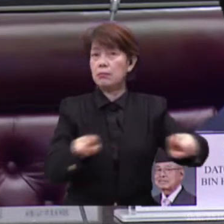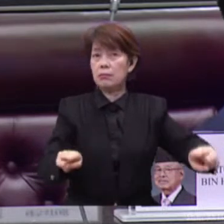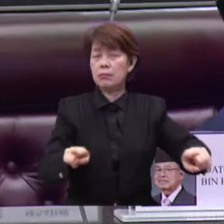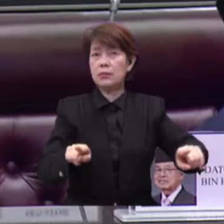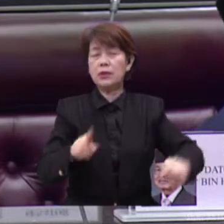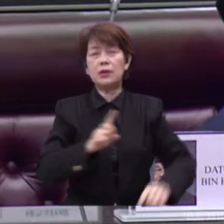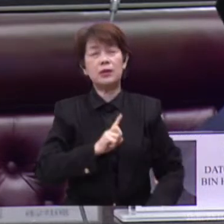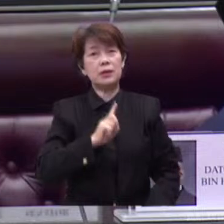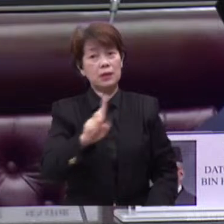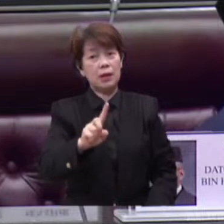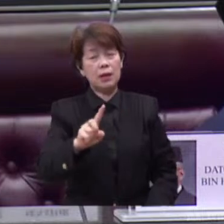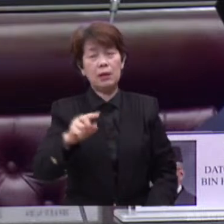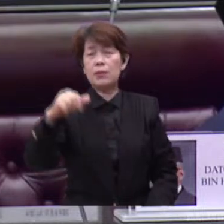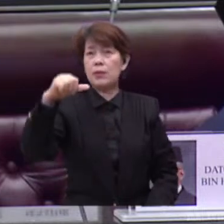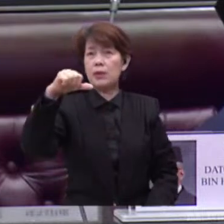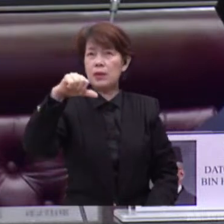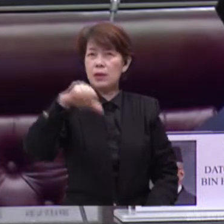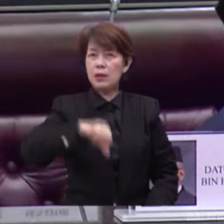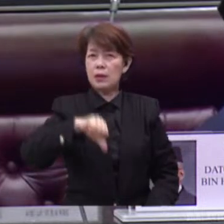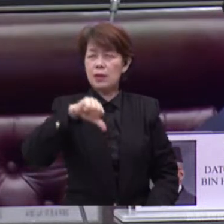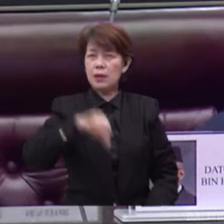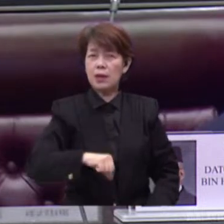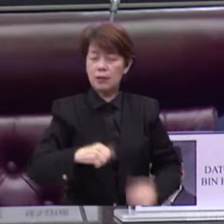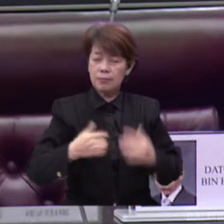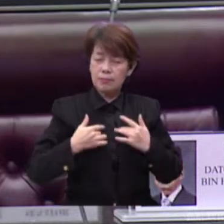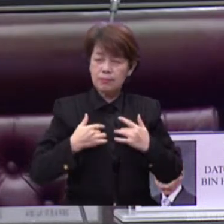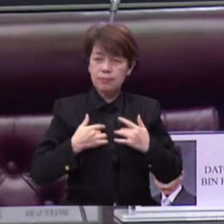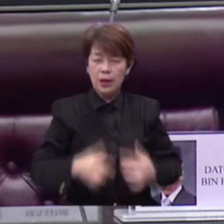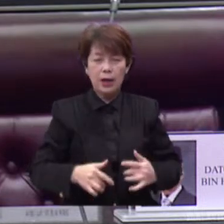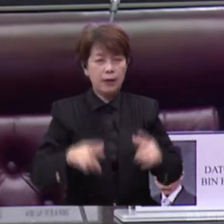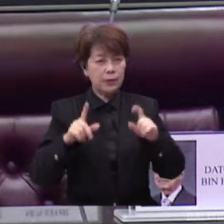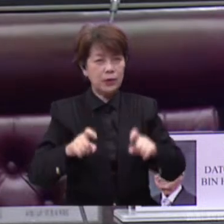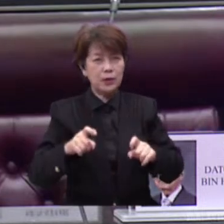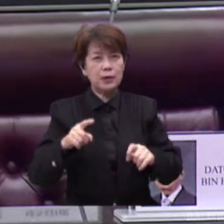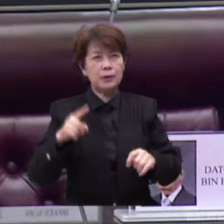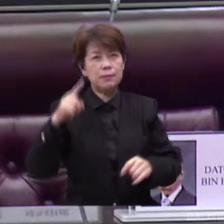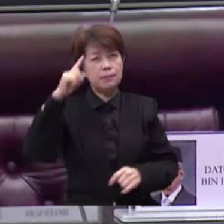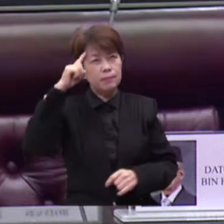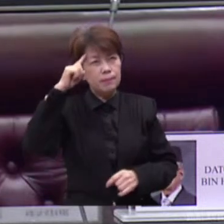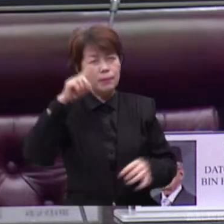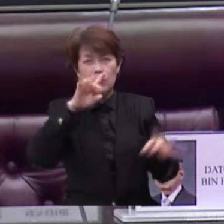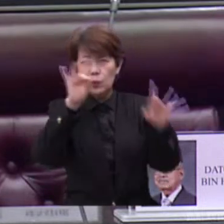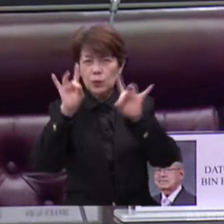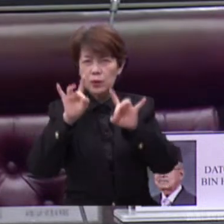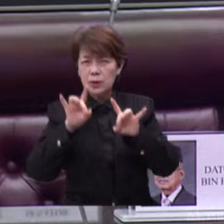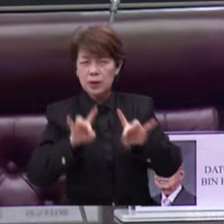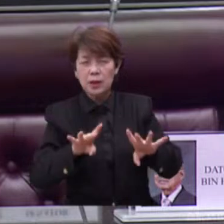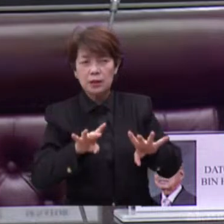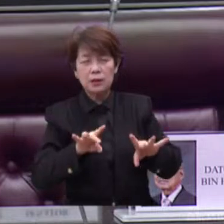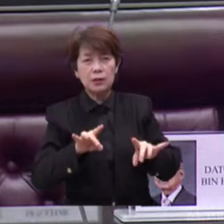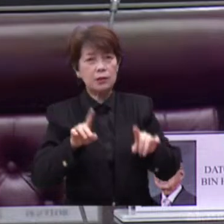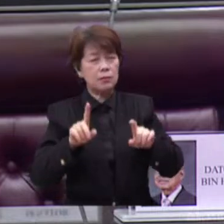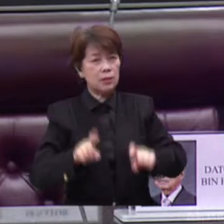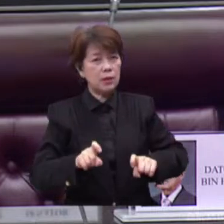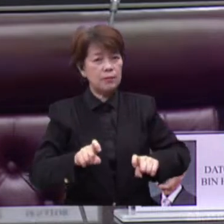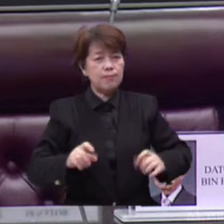kegagalan itu mesti dilihat kepada ini ujian dari Allah Subhanahu Wa Ta'ala karena banyak